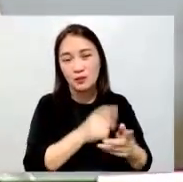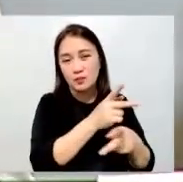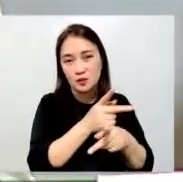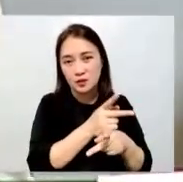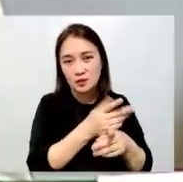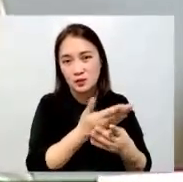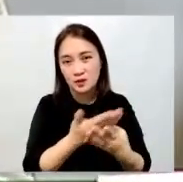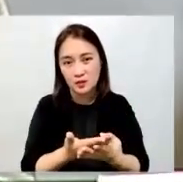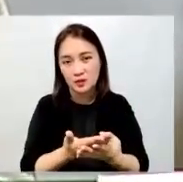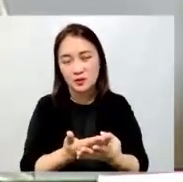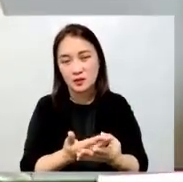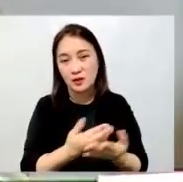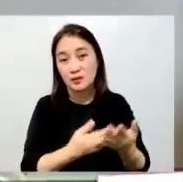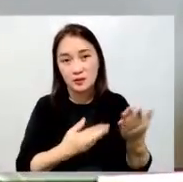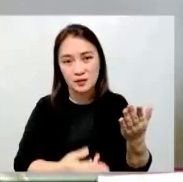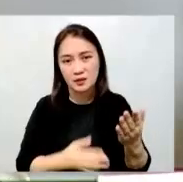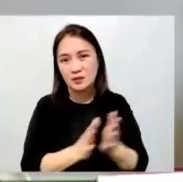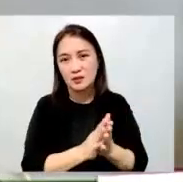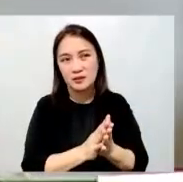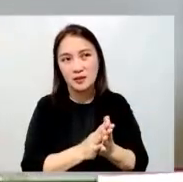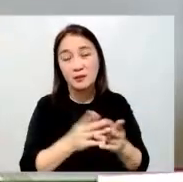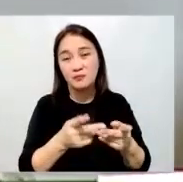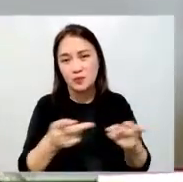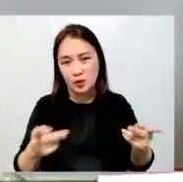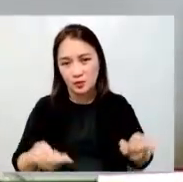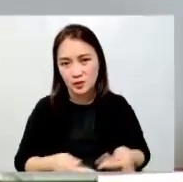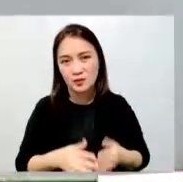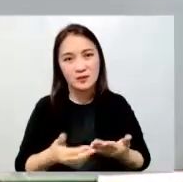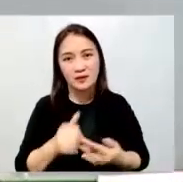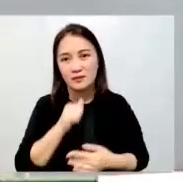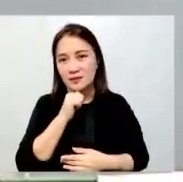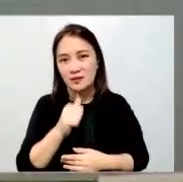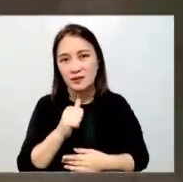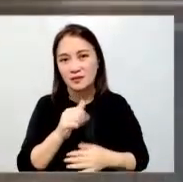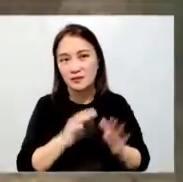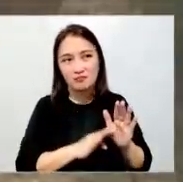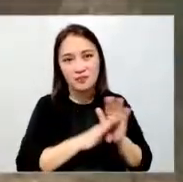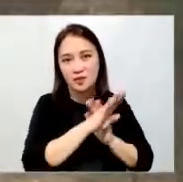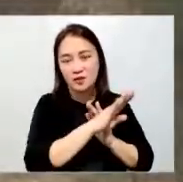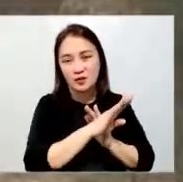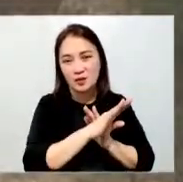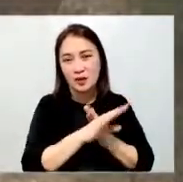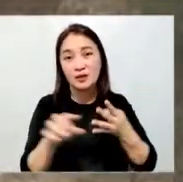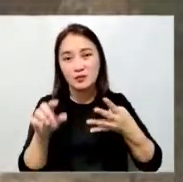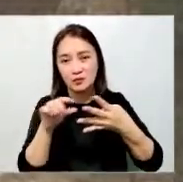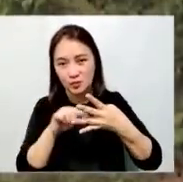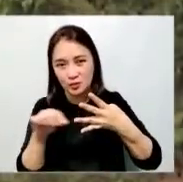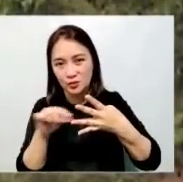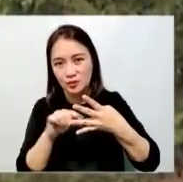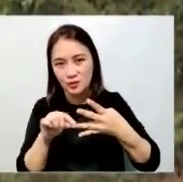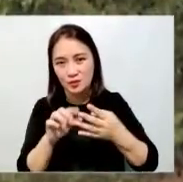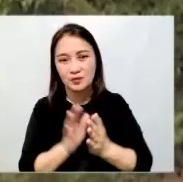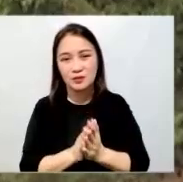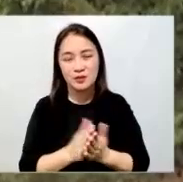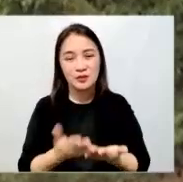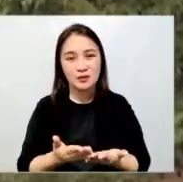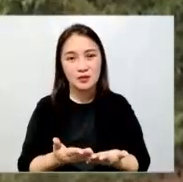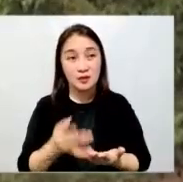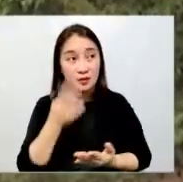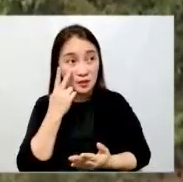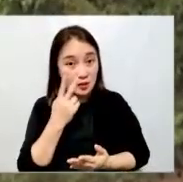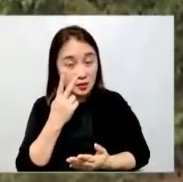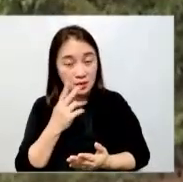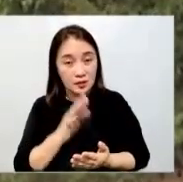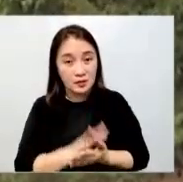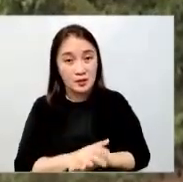other services have not yet fully recovered as of the end of the third quarter. Tingin naman ni Balisakan, isa